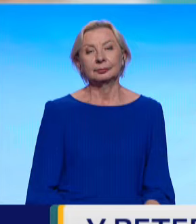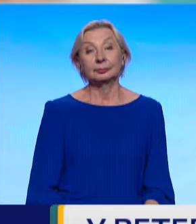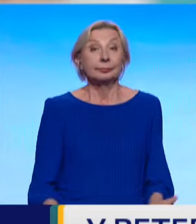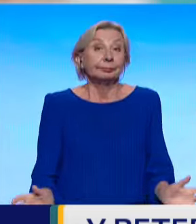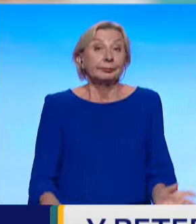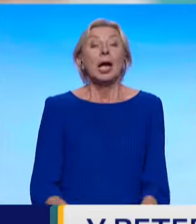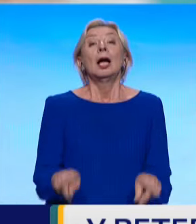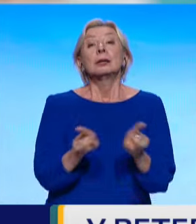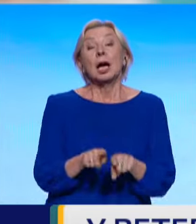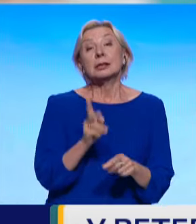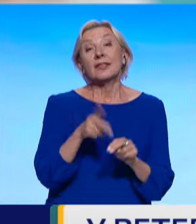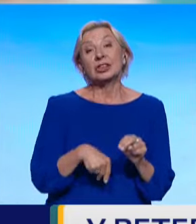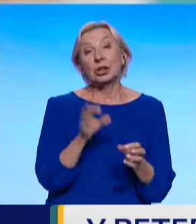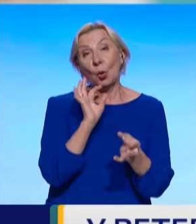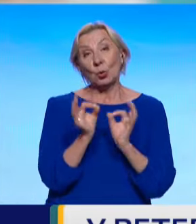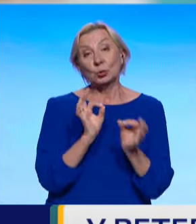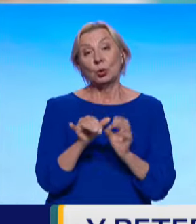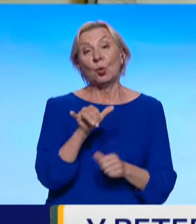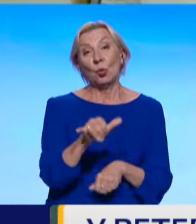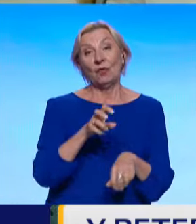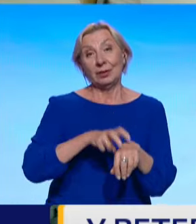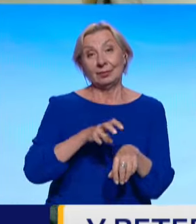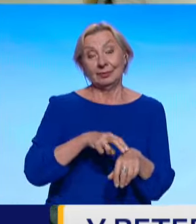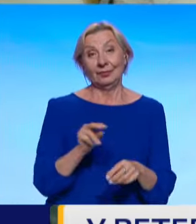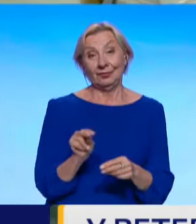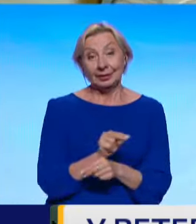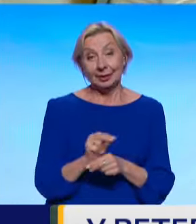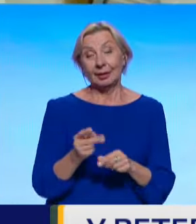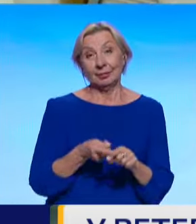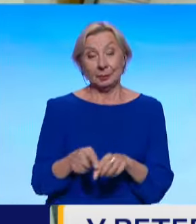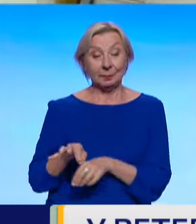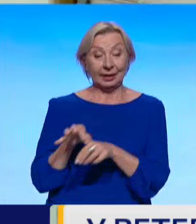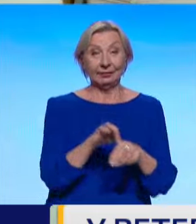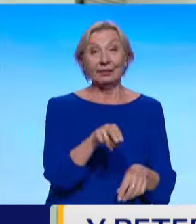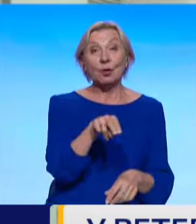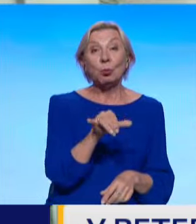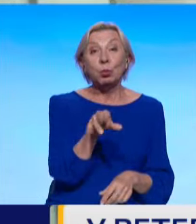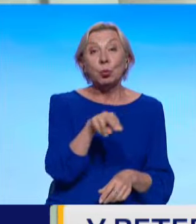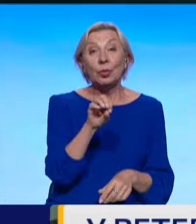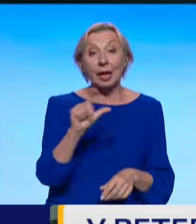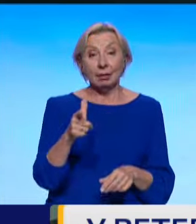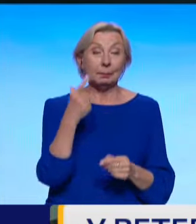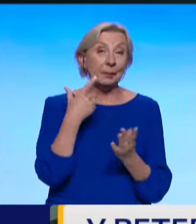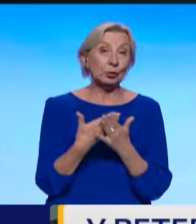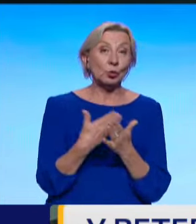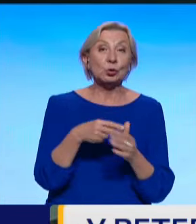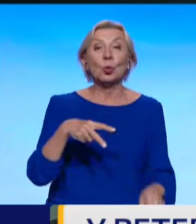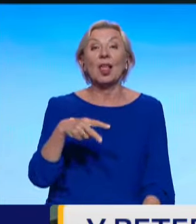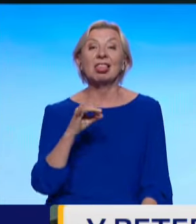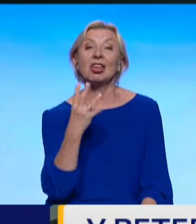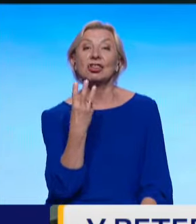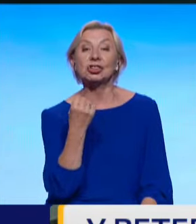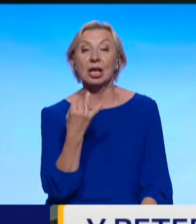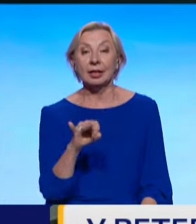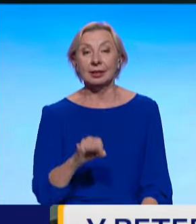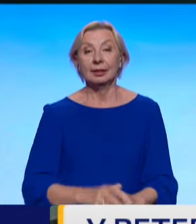Так завершилася консультація у ветеринара-дерматолога, до якого чоловік привів свого пуделя з підозрою на лишай. Він десь щось там